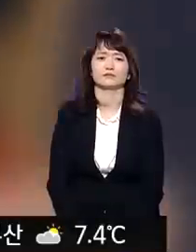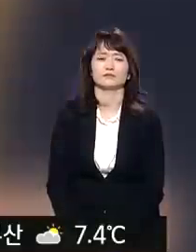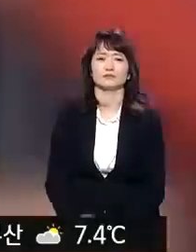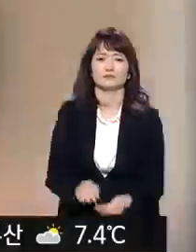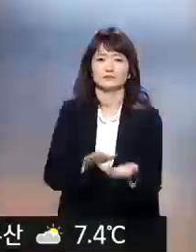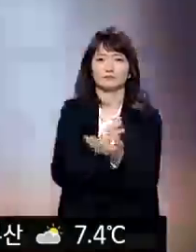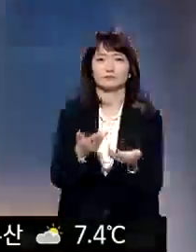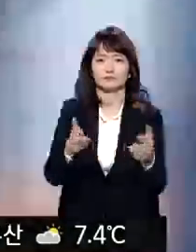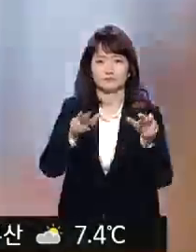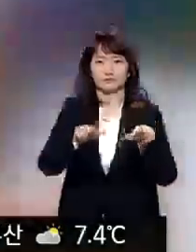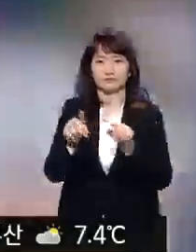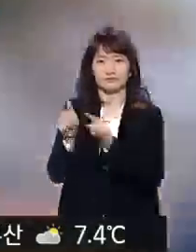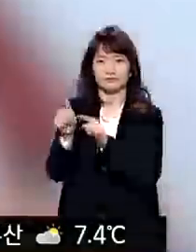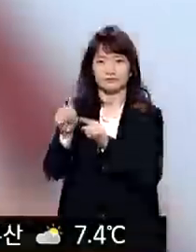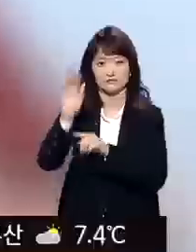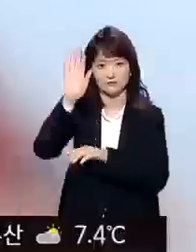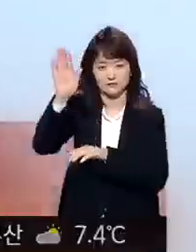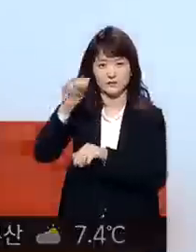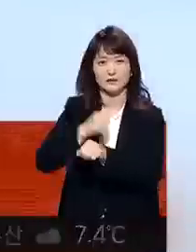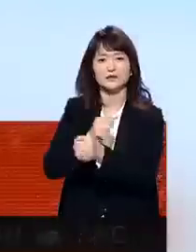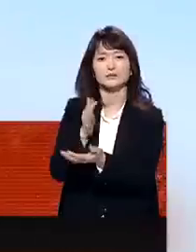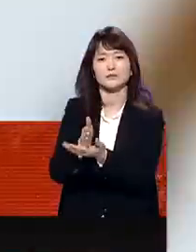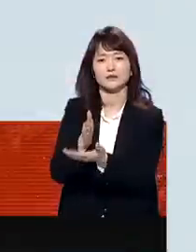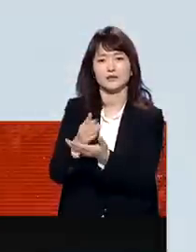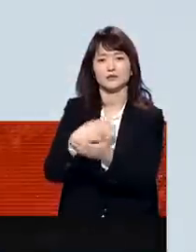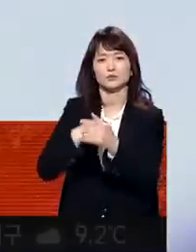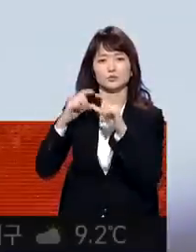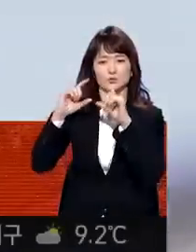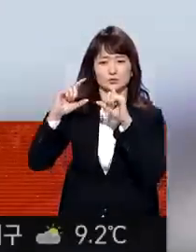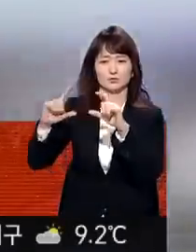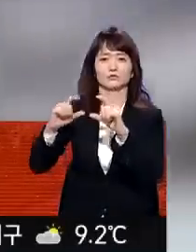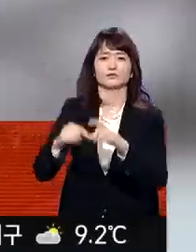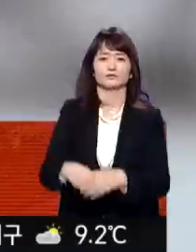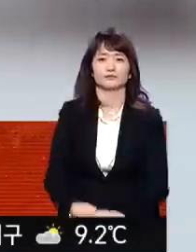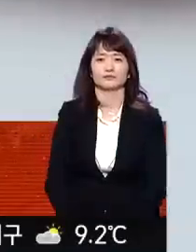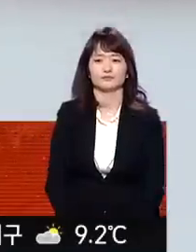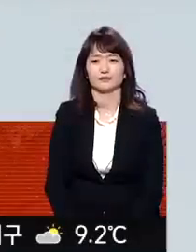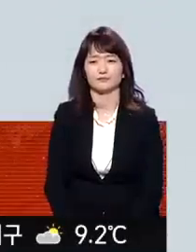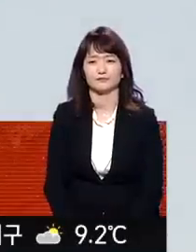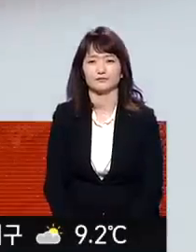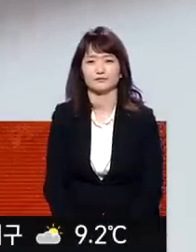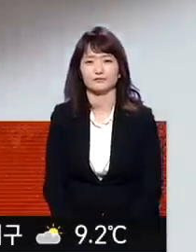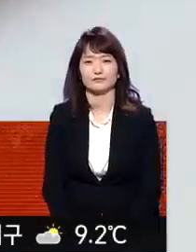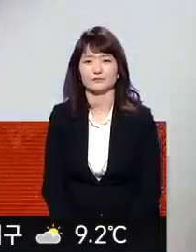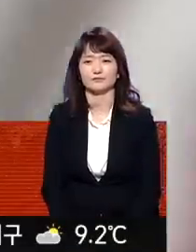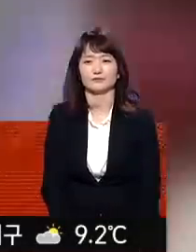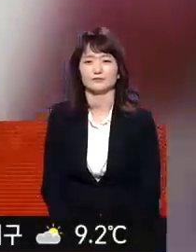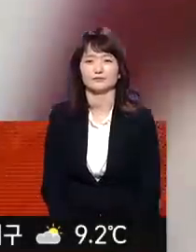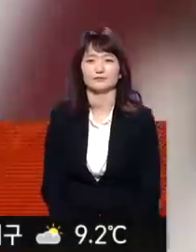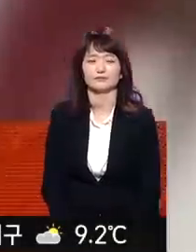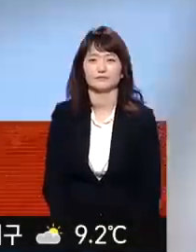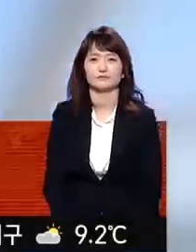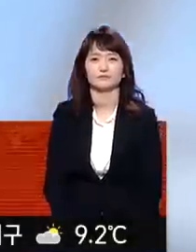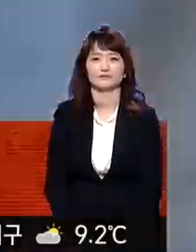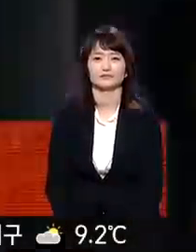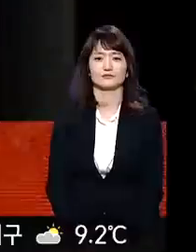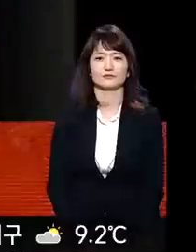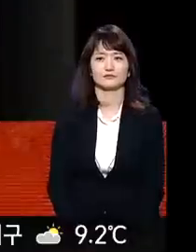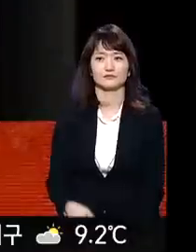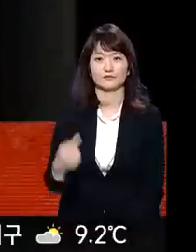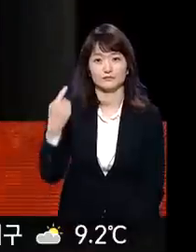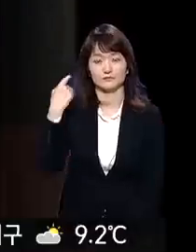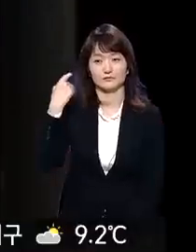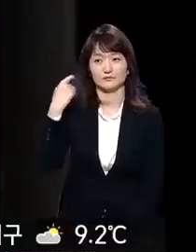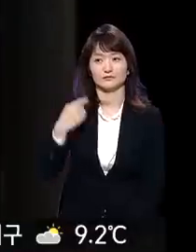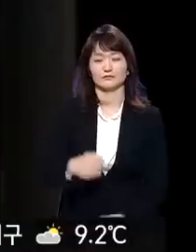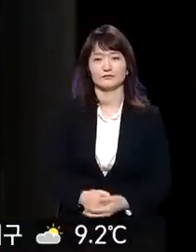이에 놀이공원은요, 이 남성에게 앞으로는 좀 자제해달라고 경고를 내렸다고 합니다. 그렇습니다. 자, 어제 말이죠. 어제 글로벌